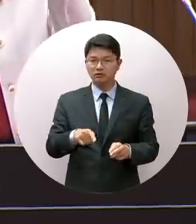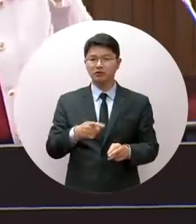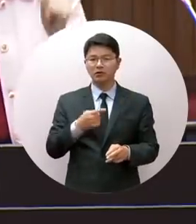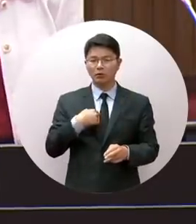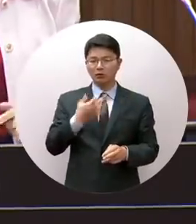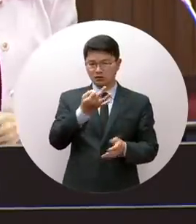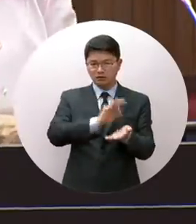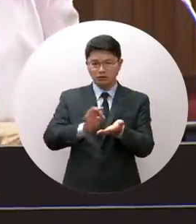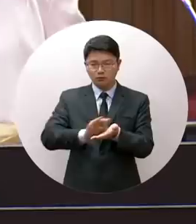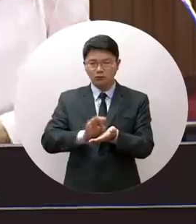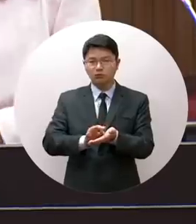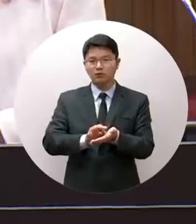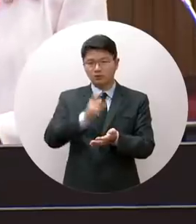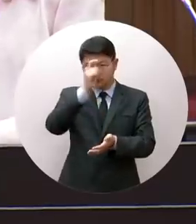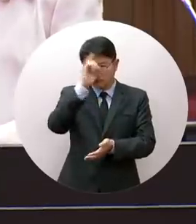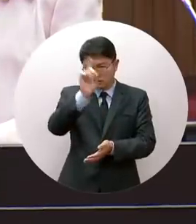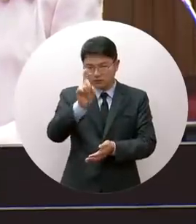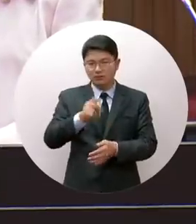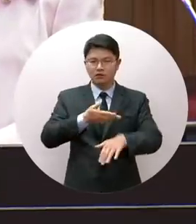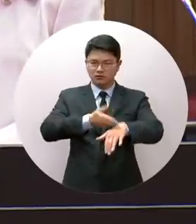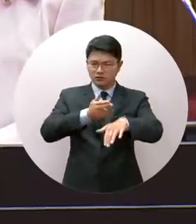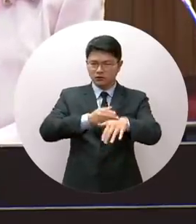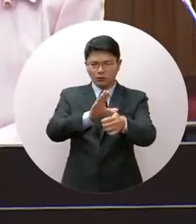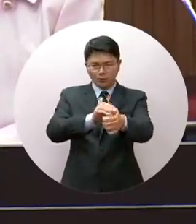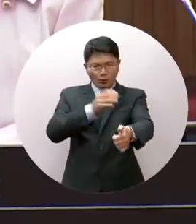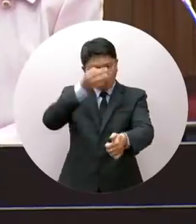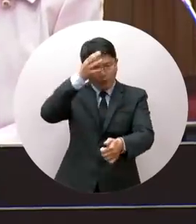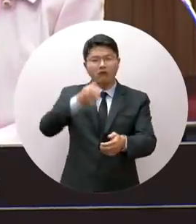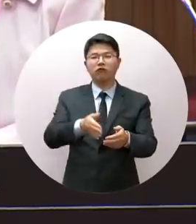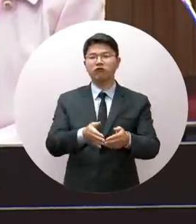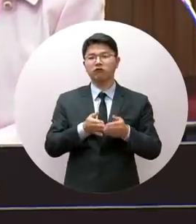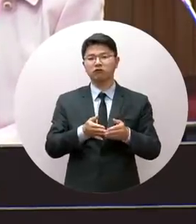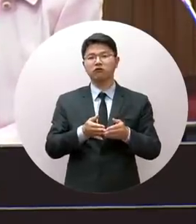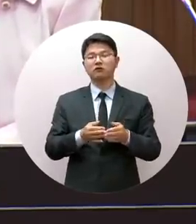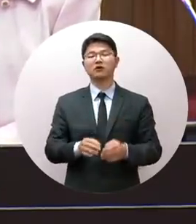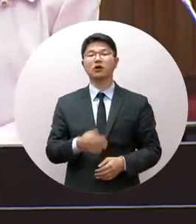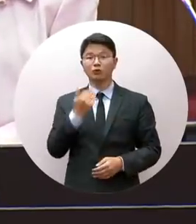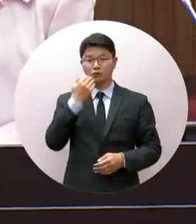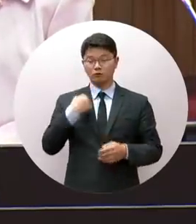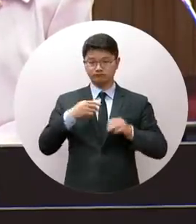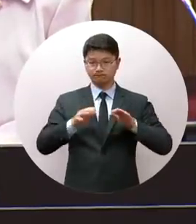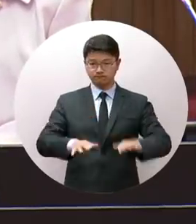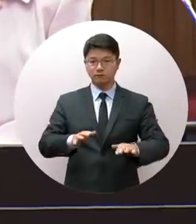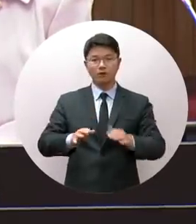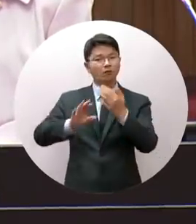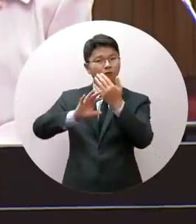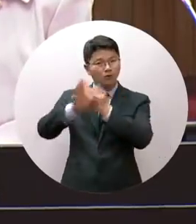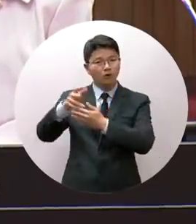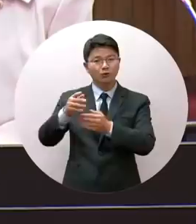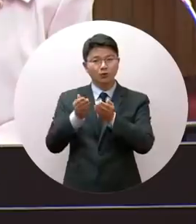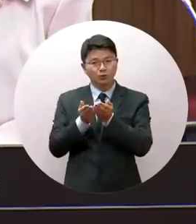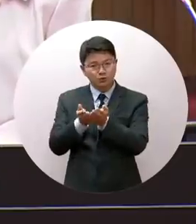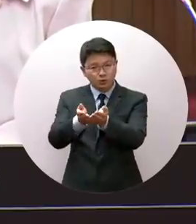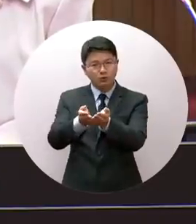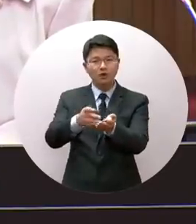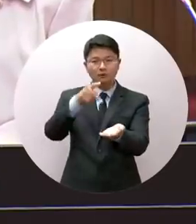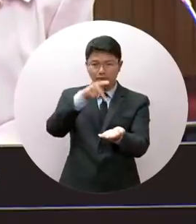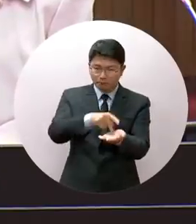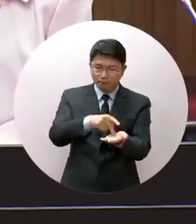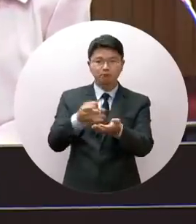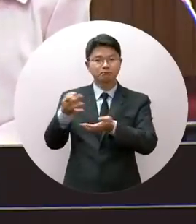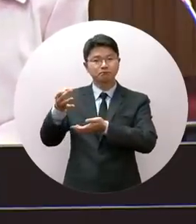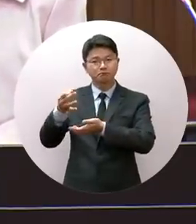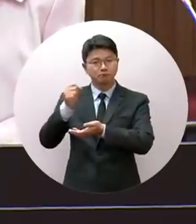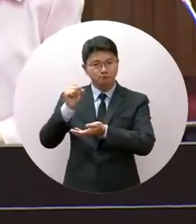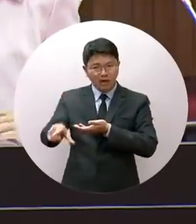术。技术在哪里？今天我们就算真的去租了、买了这样的船，我们